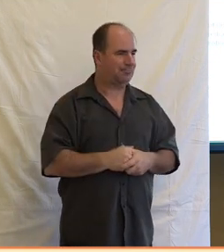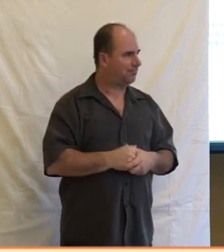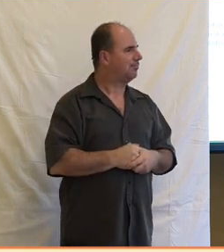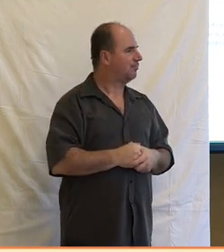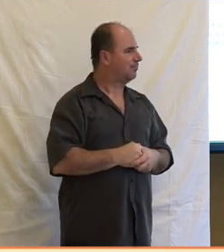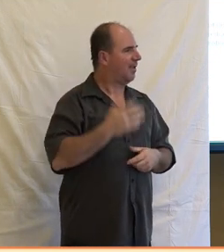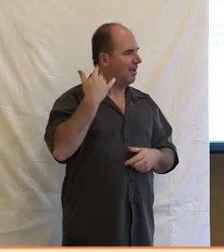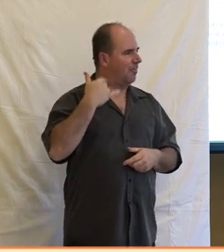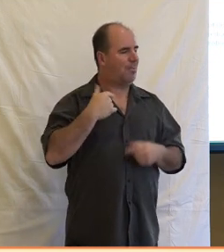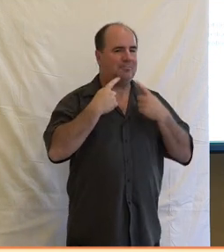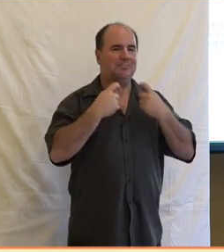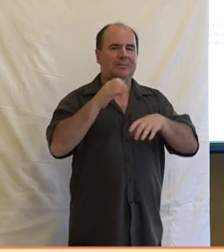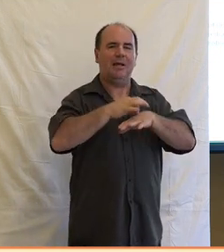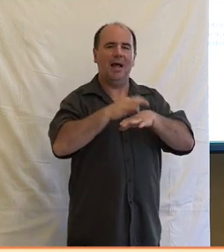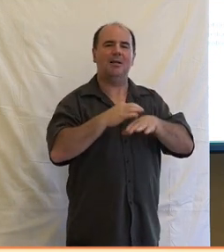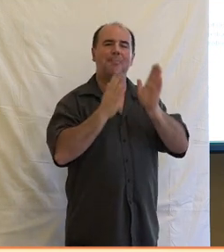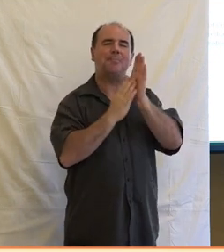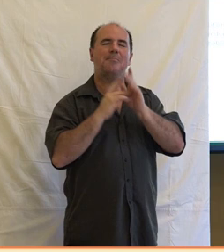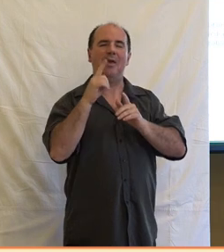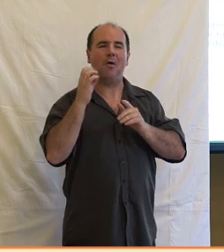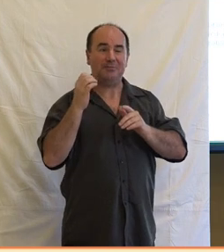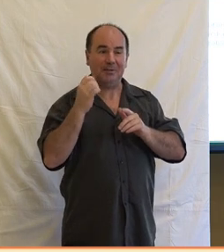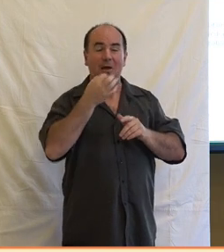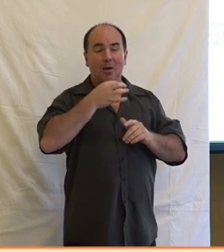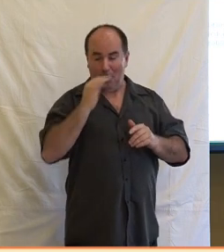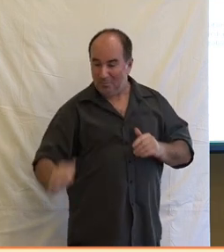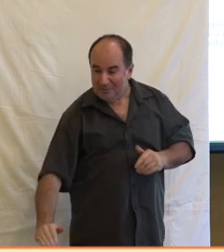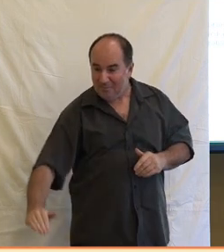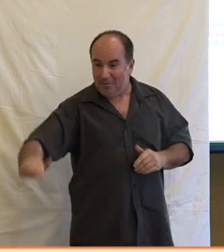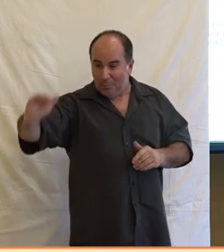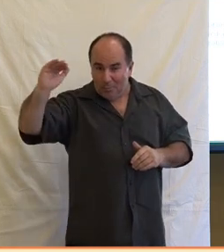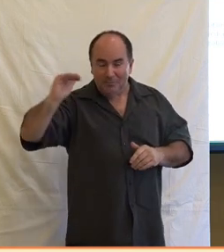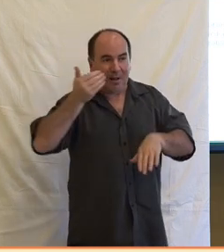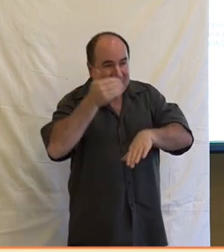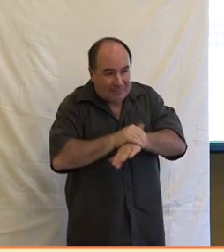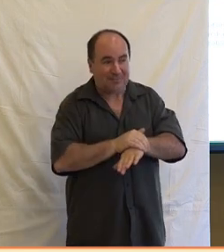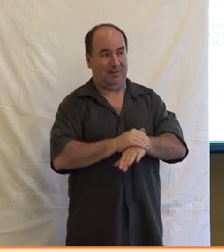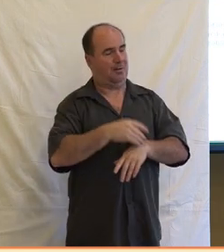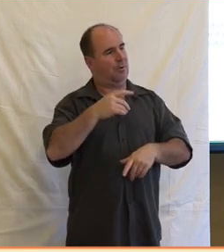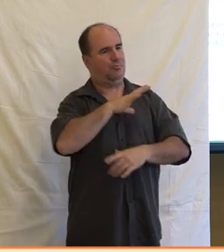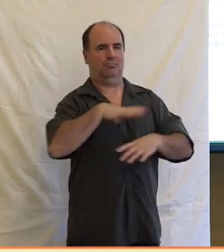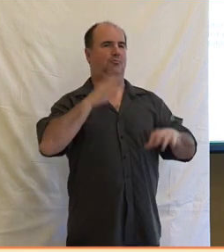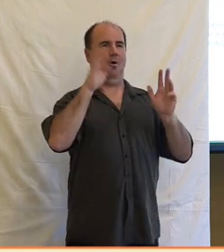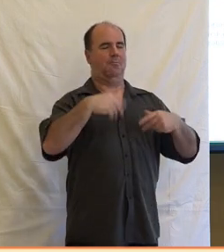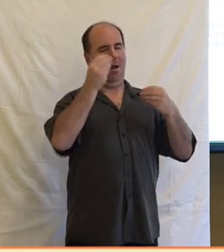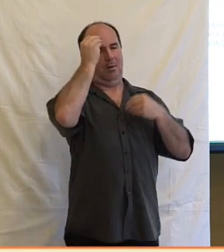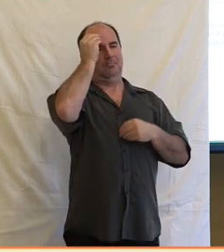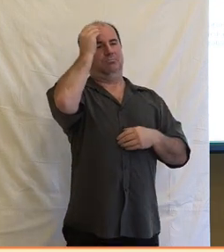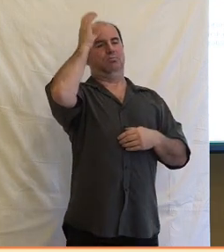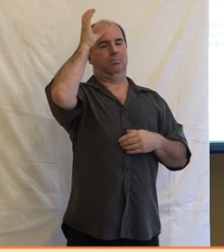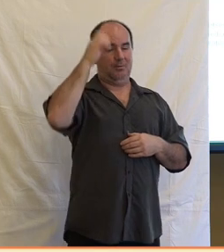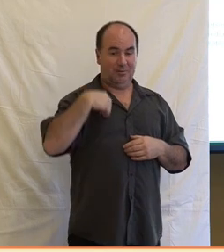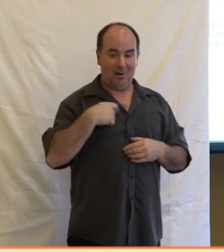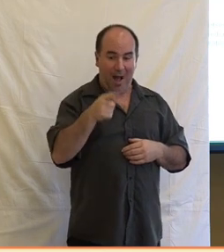tím vyrostli, tak už je to pro ně jakoby přirozenost, součást světa. Vidíte tady z našeho výzkumu, že většina respondentů